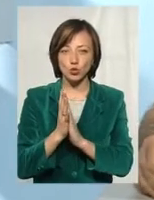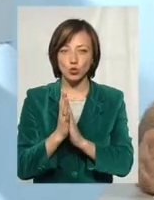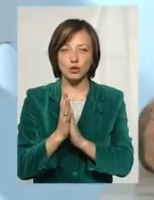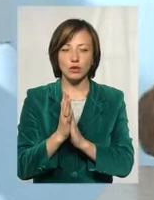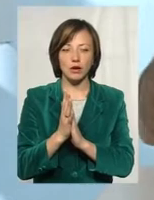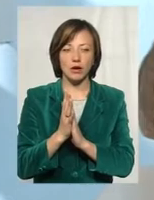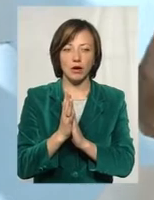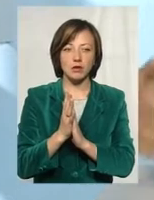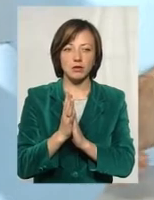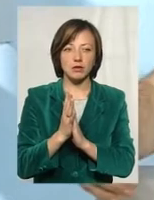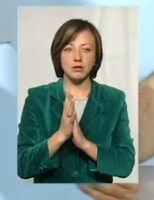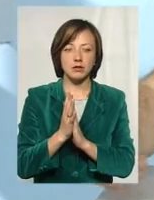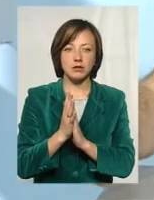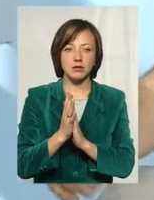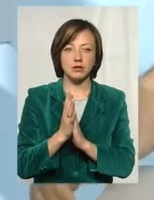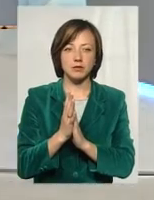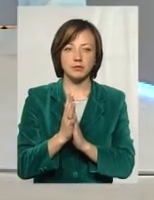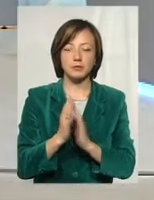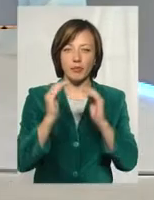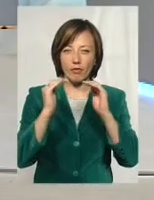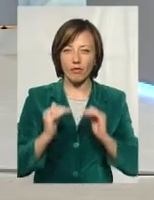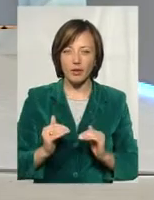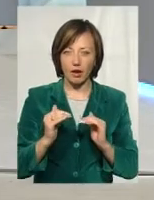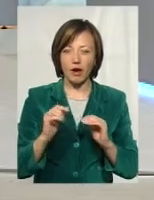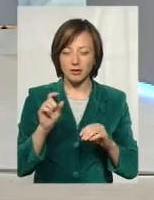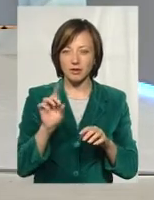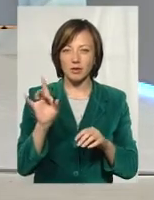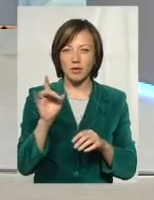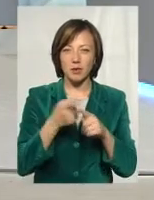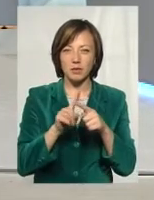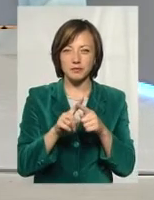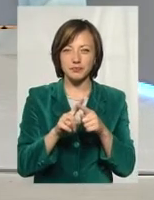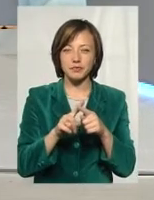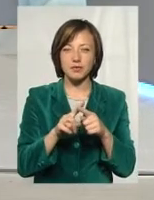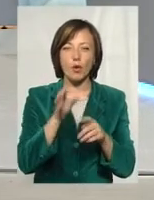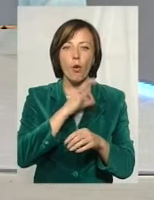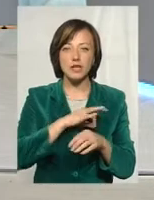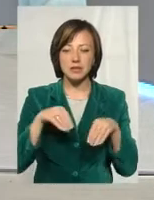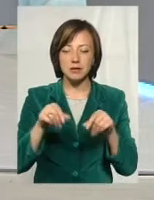зниження родючості, спад гумусу до катастрофічної дедиці, то йому